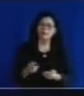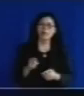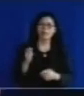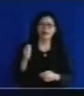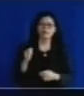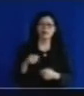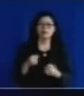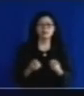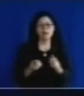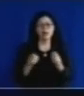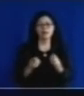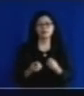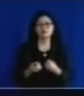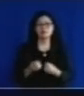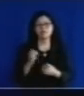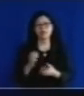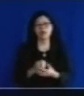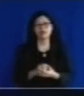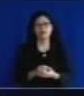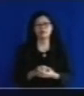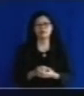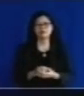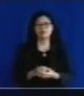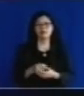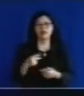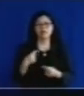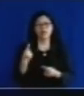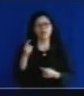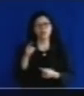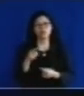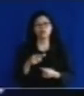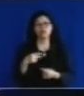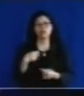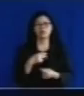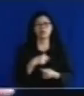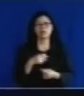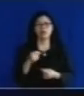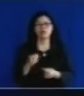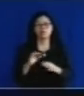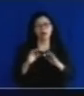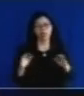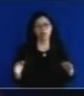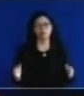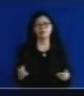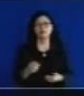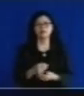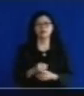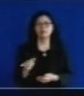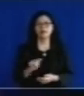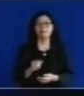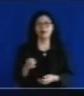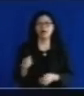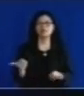yang sangat mencengang. Karena itu kita harus mengayomi. Sama seperti